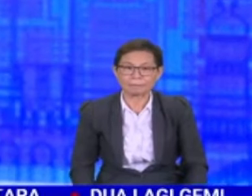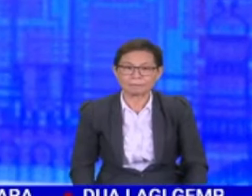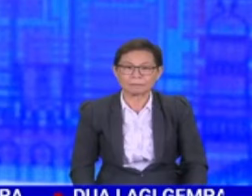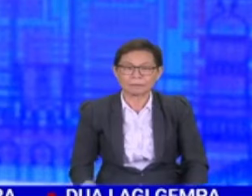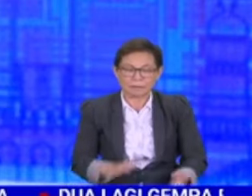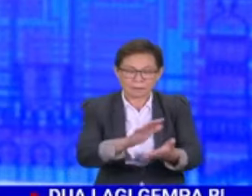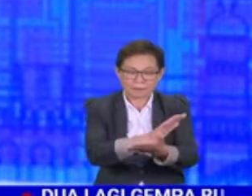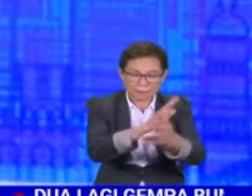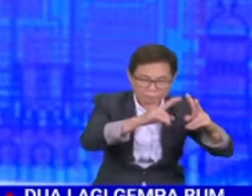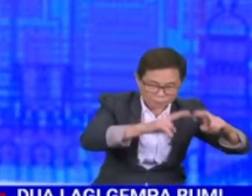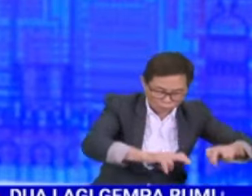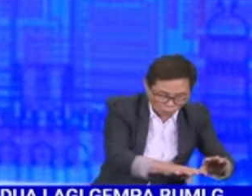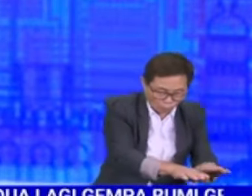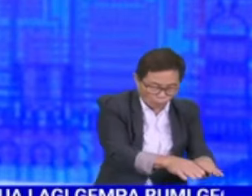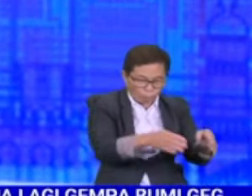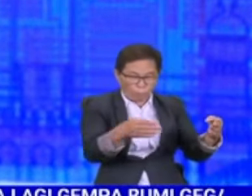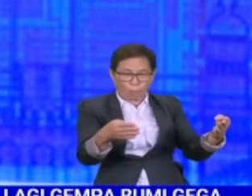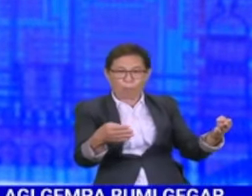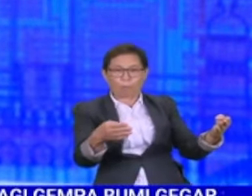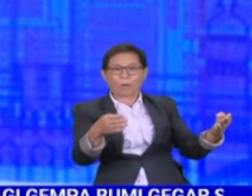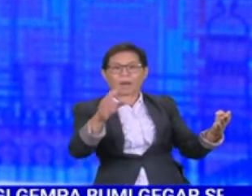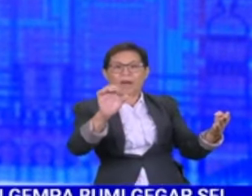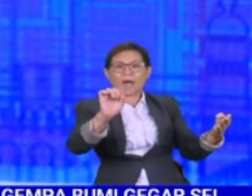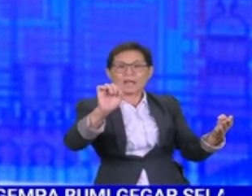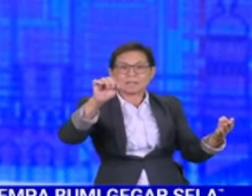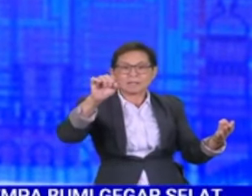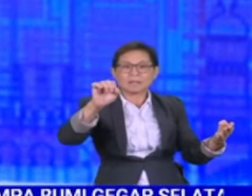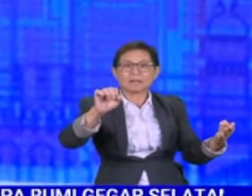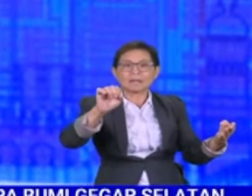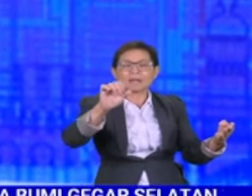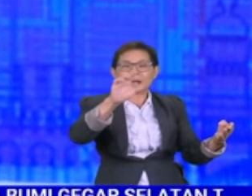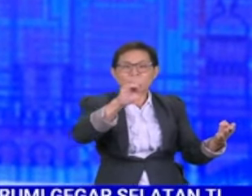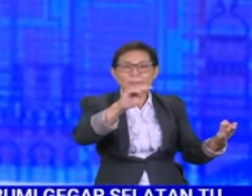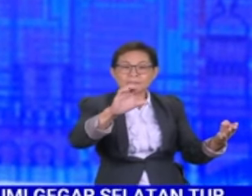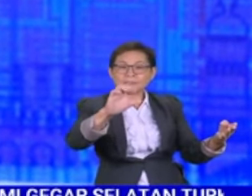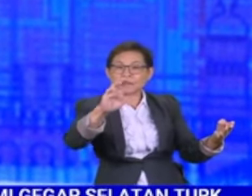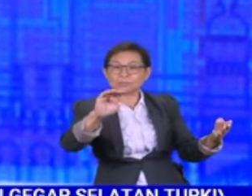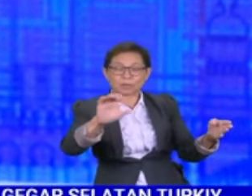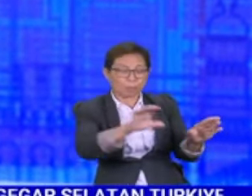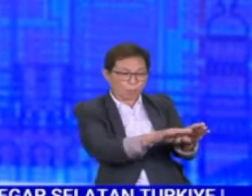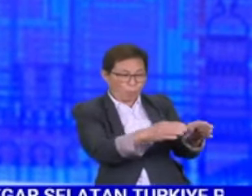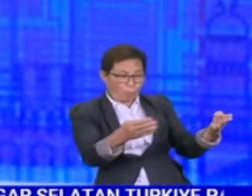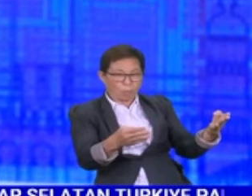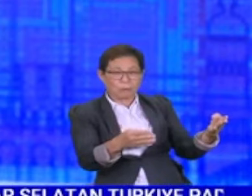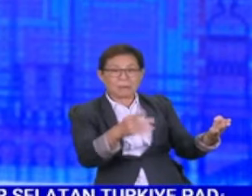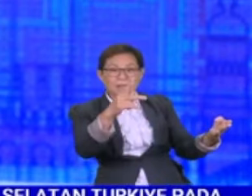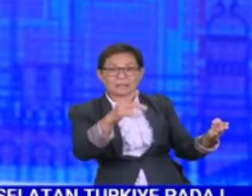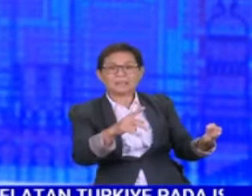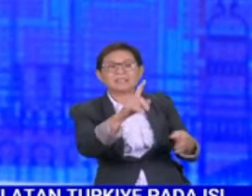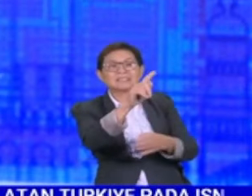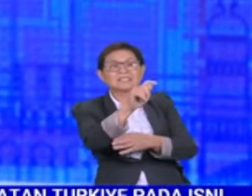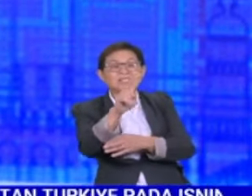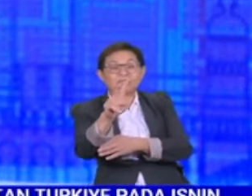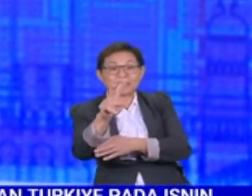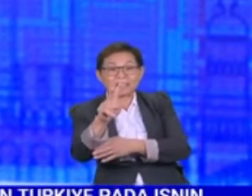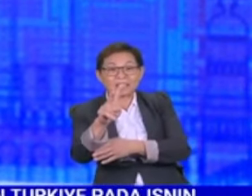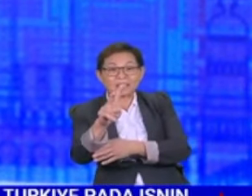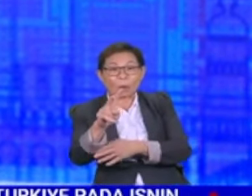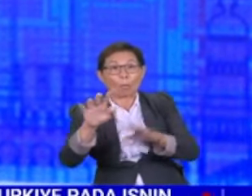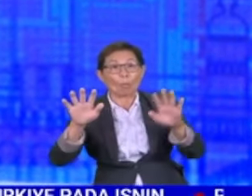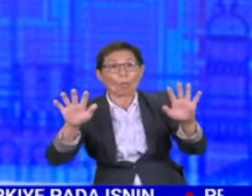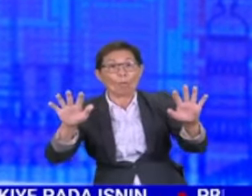Satu kertas siasatan dibuka Suruhanjaya Komunikasi dan Multimedia Malaysia MCMC terhadap stesen televisyen Awesome TV